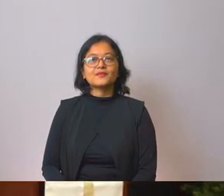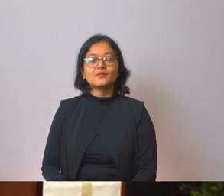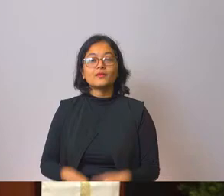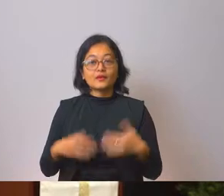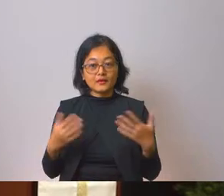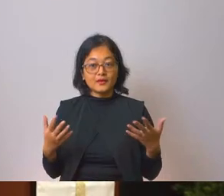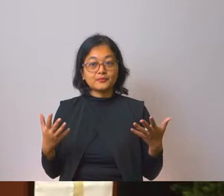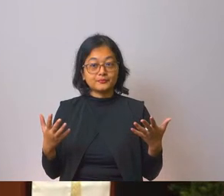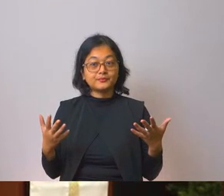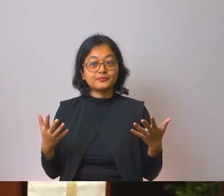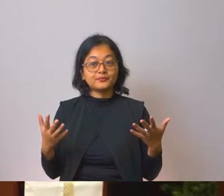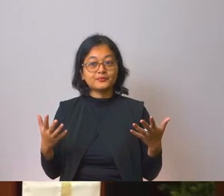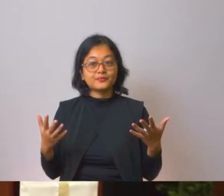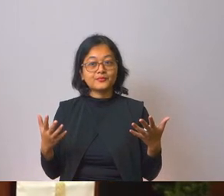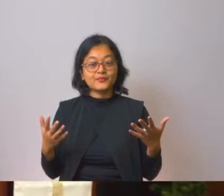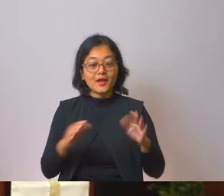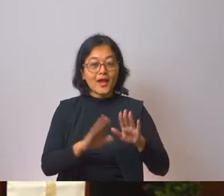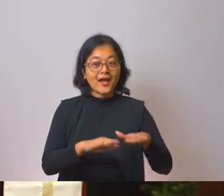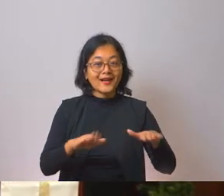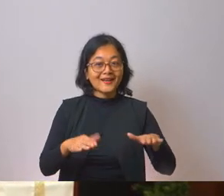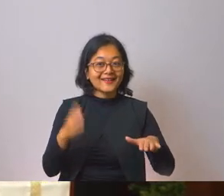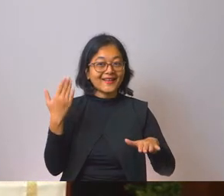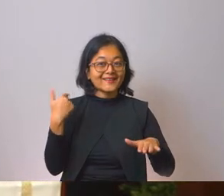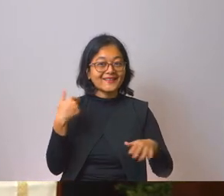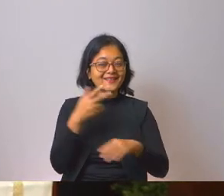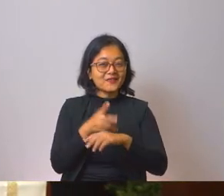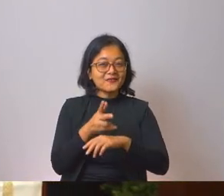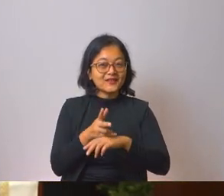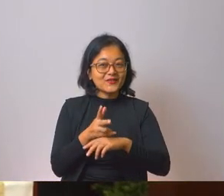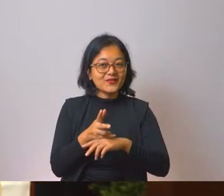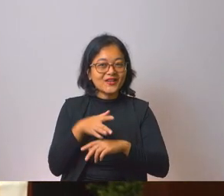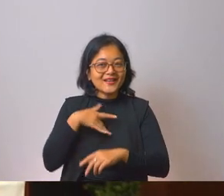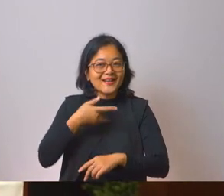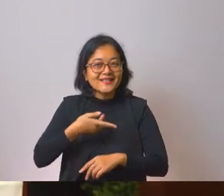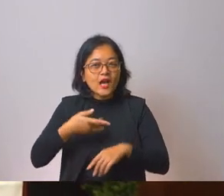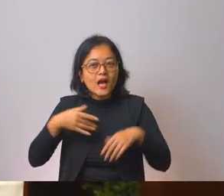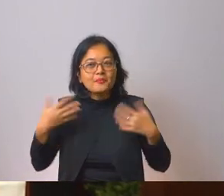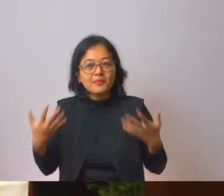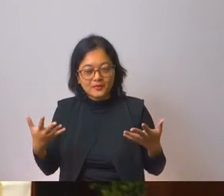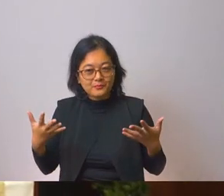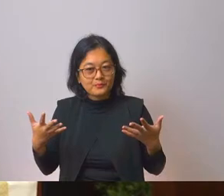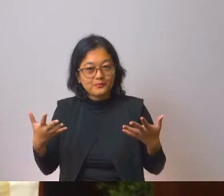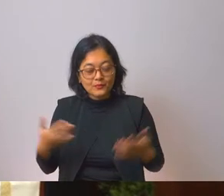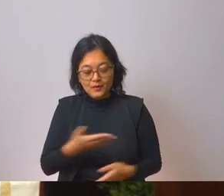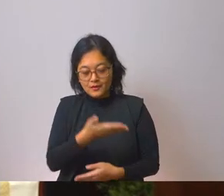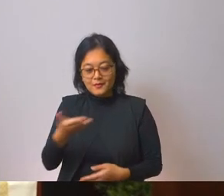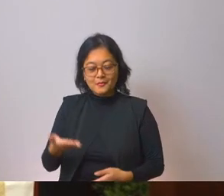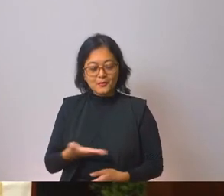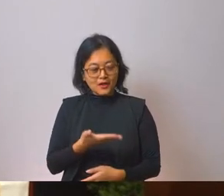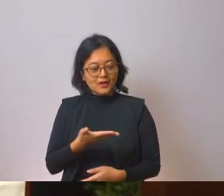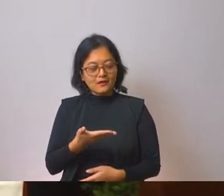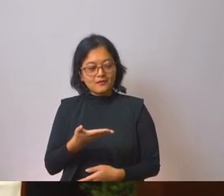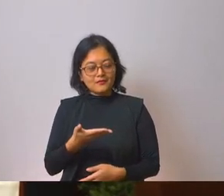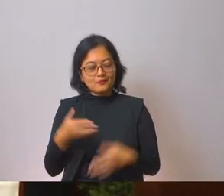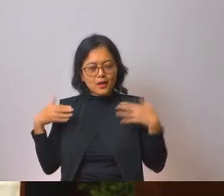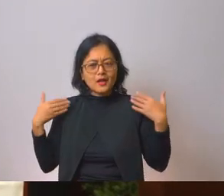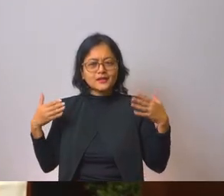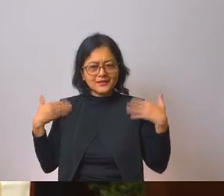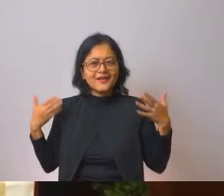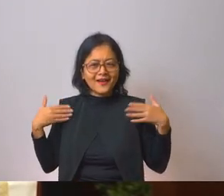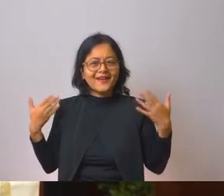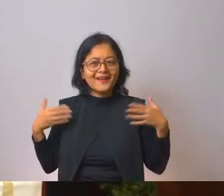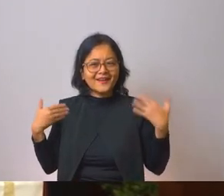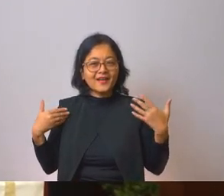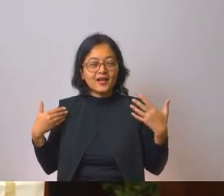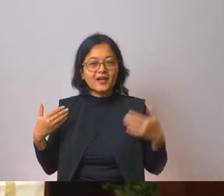apa yang dirasakan mereka? Mereka berbahagia menyanyi. Tapi ketika tarian-tarian yang jelas